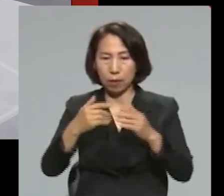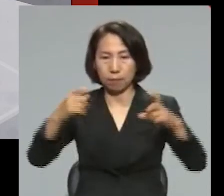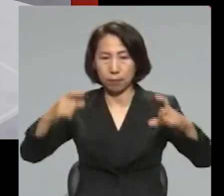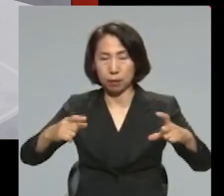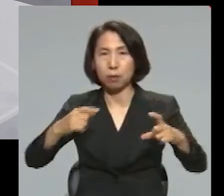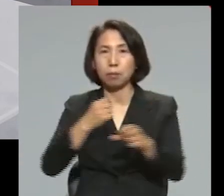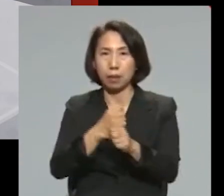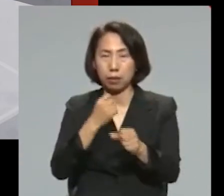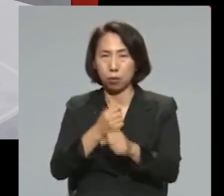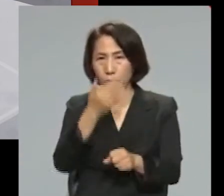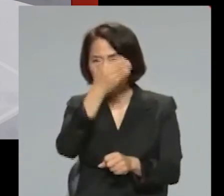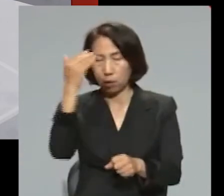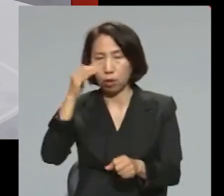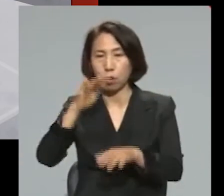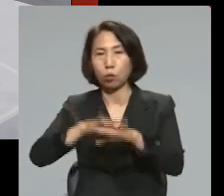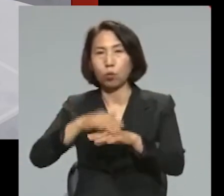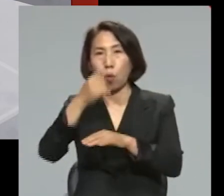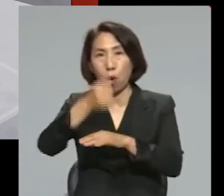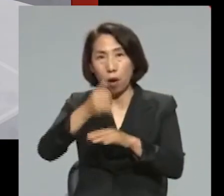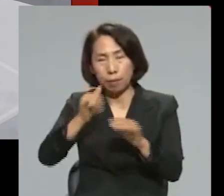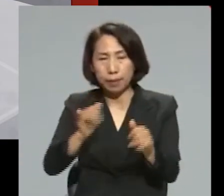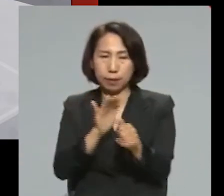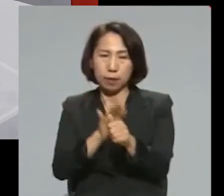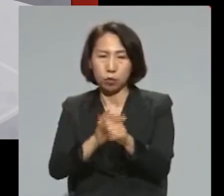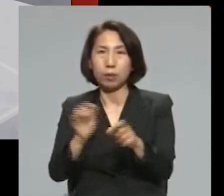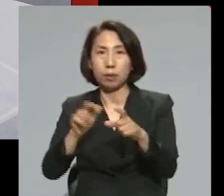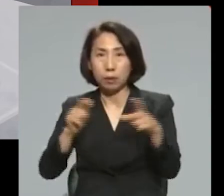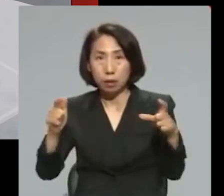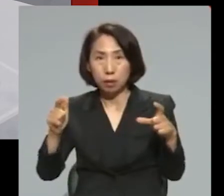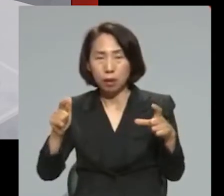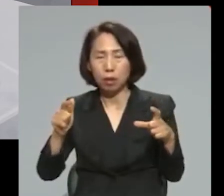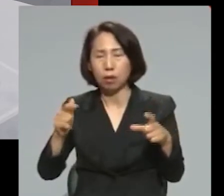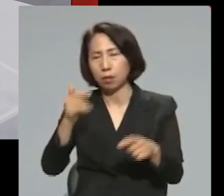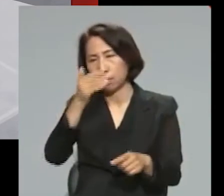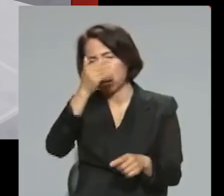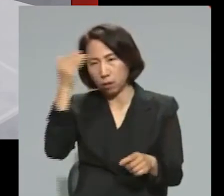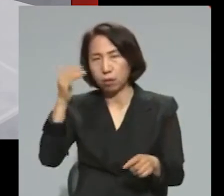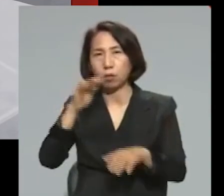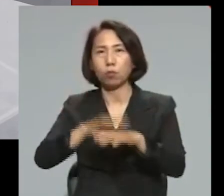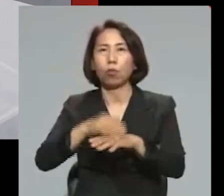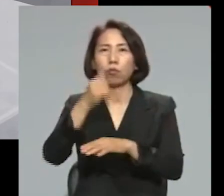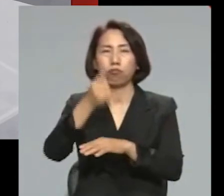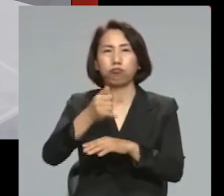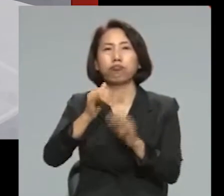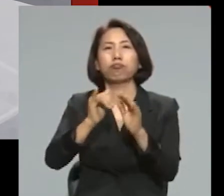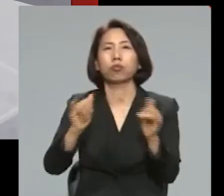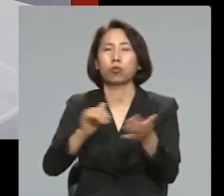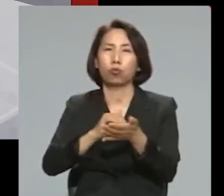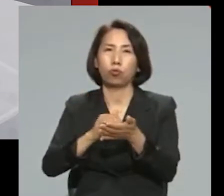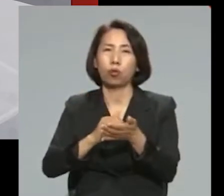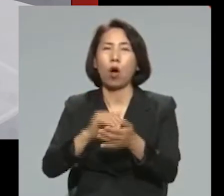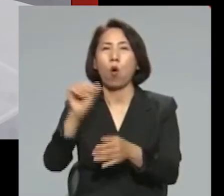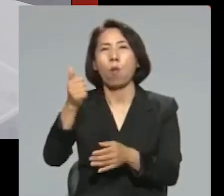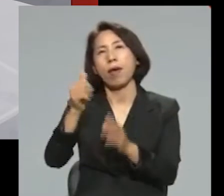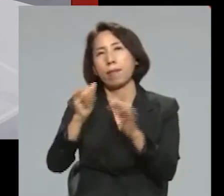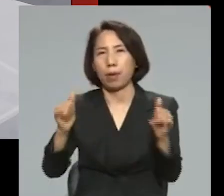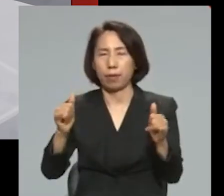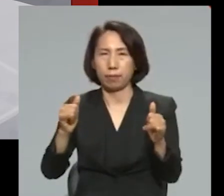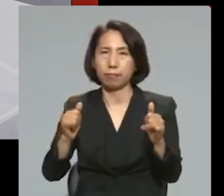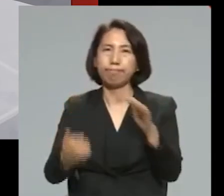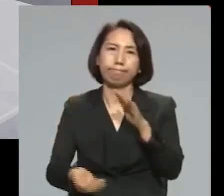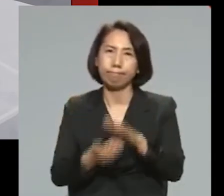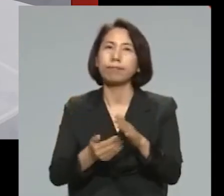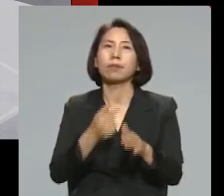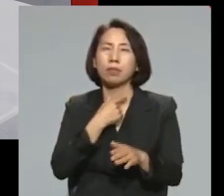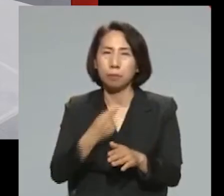귀농 지원 확대 등 청년농부 500명을 육성하겠습니다. 귀농 모범 성도